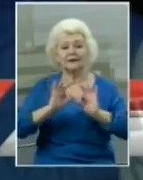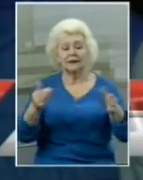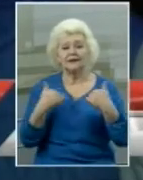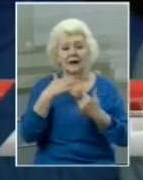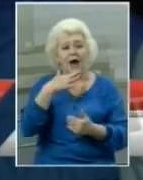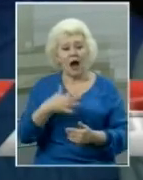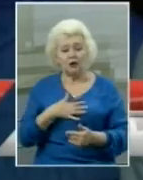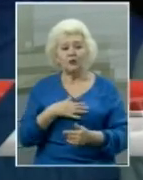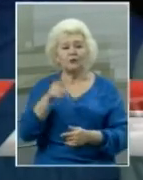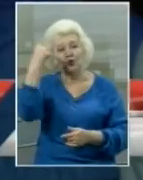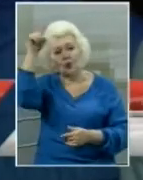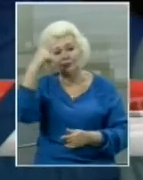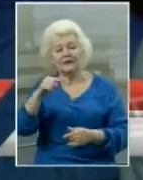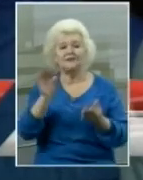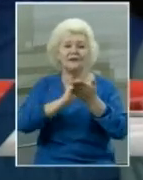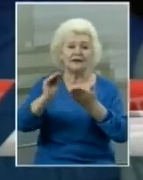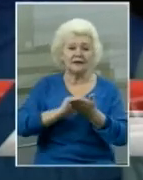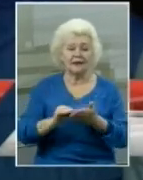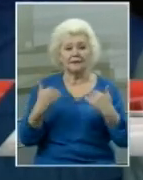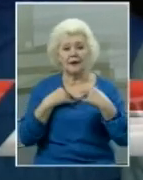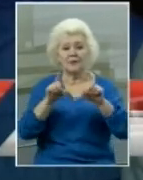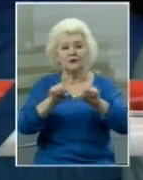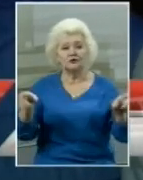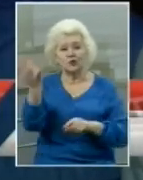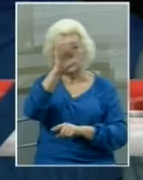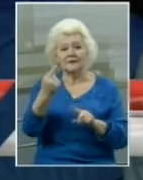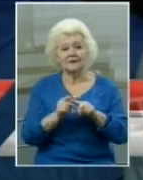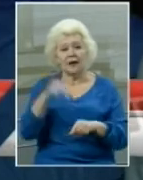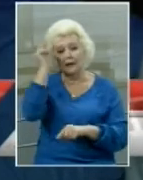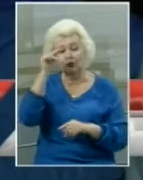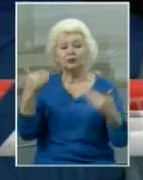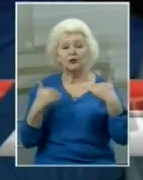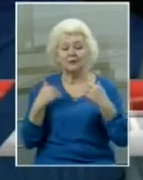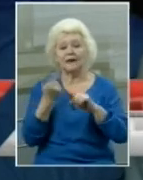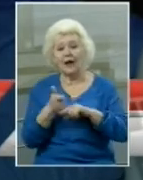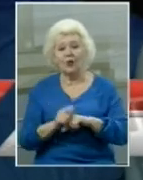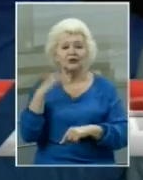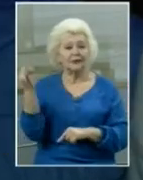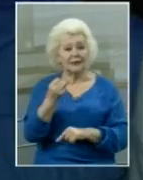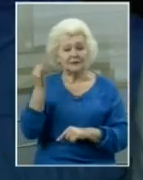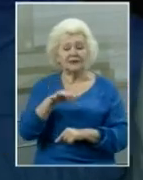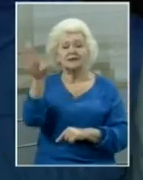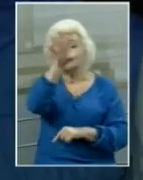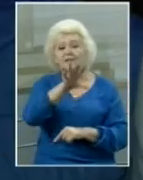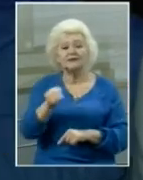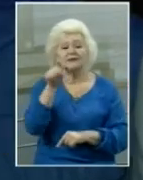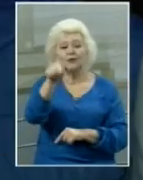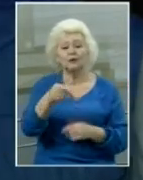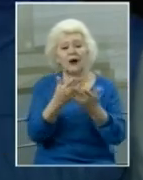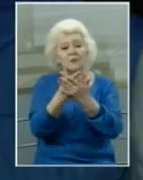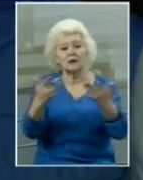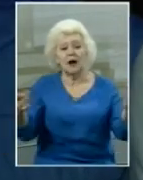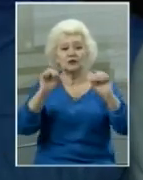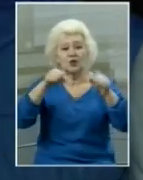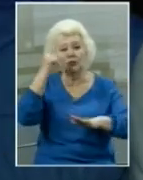Я люблю міфи, легенди. Ми в школі це все проходимо, і мені це дуже цікаво, тому що там всього різного.